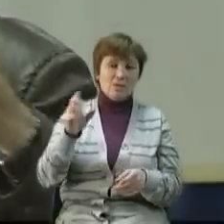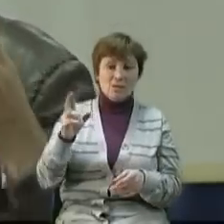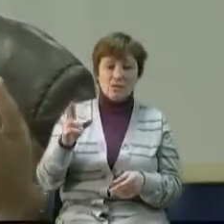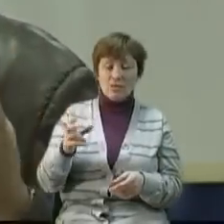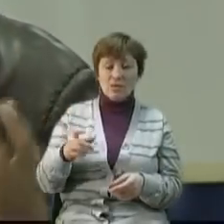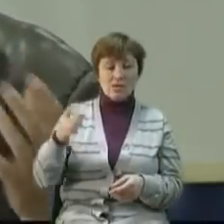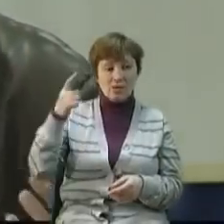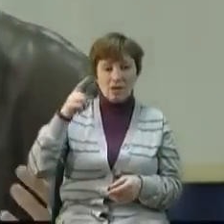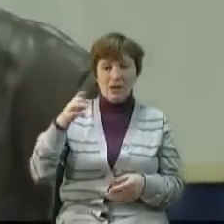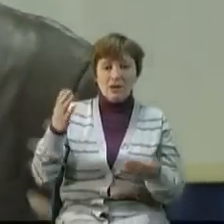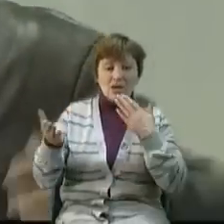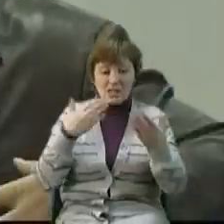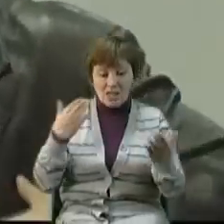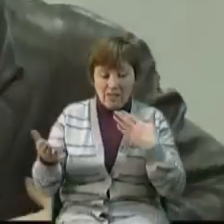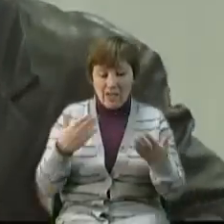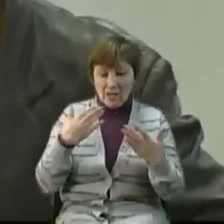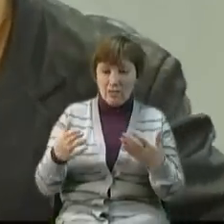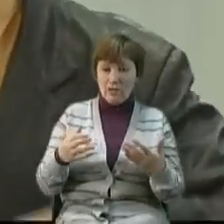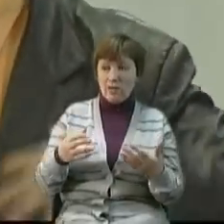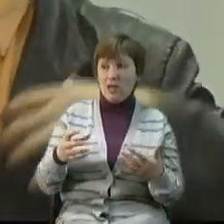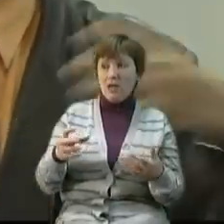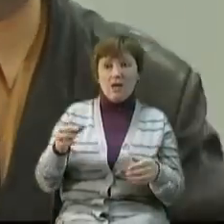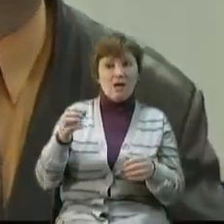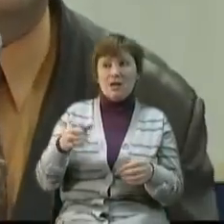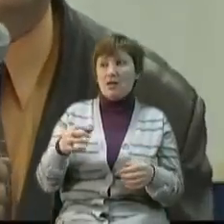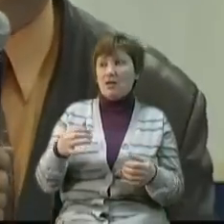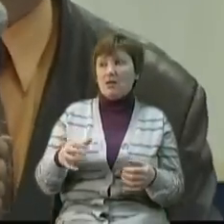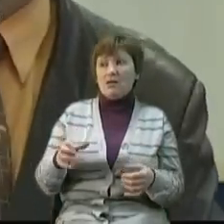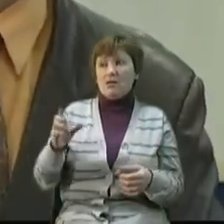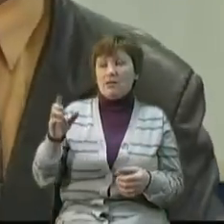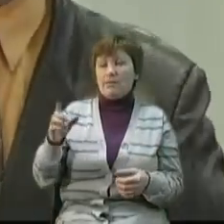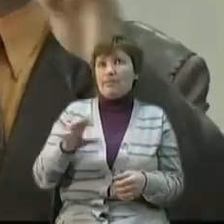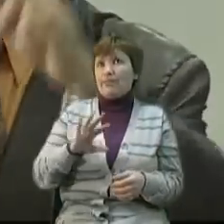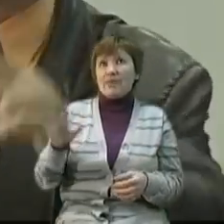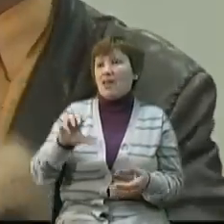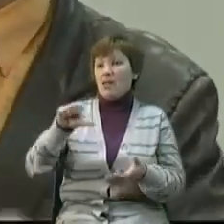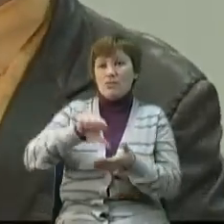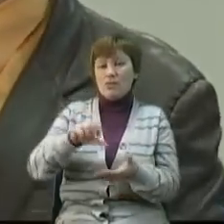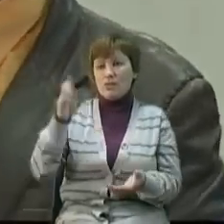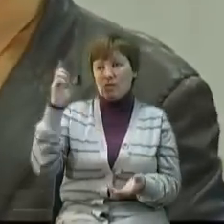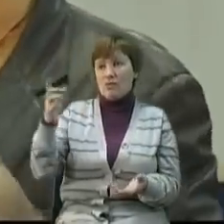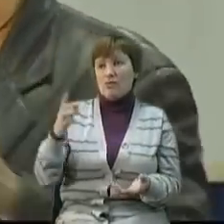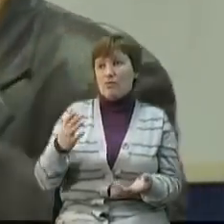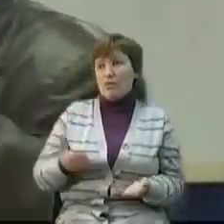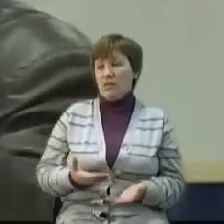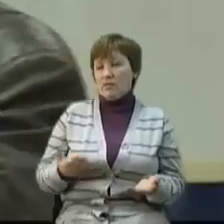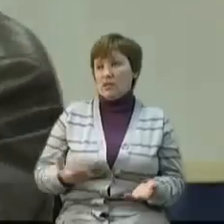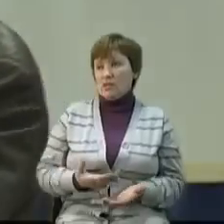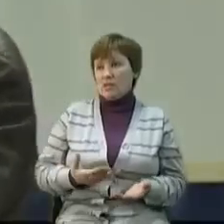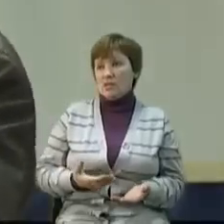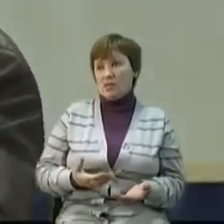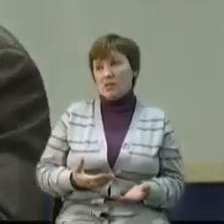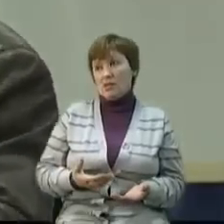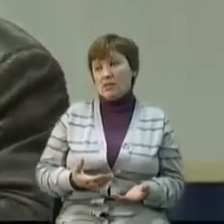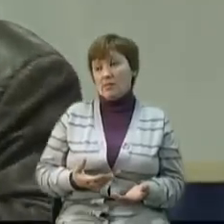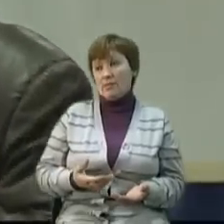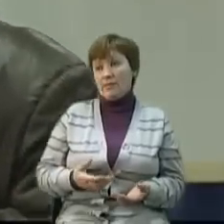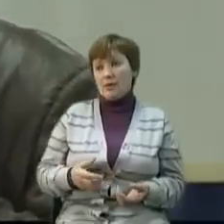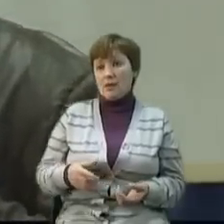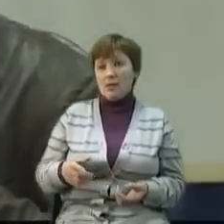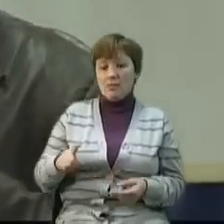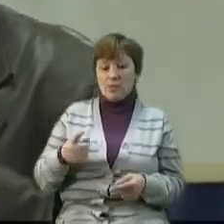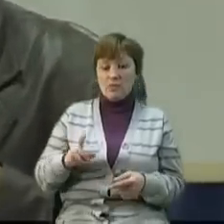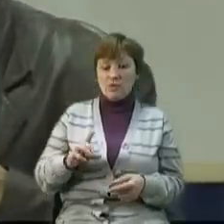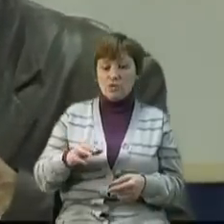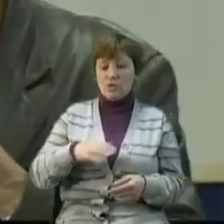жизнь пытаются искать Бога, Его присутствие. Нету в их жизни, к сожалению. Многие из нас этого пути не прошли, и нам